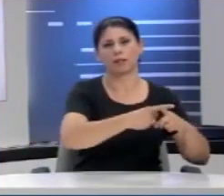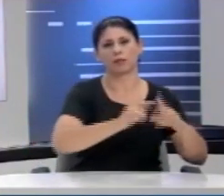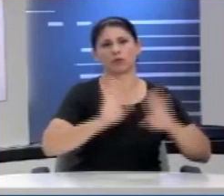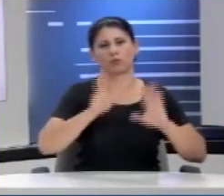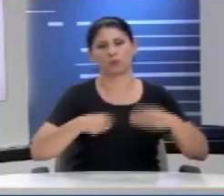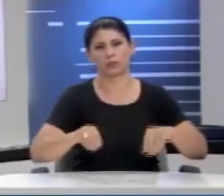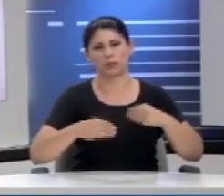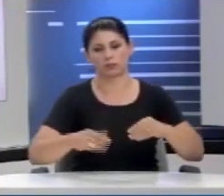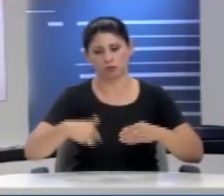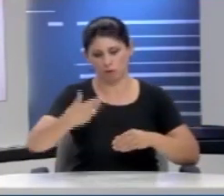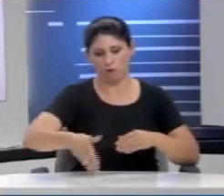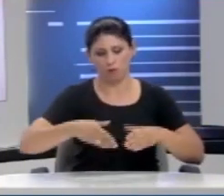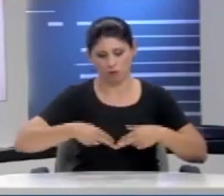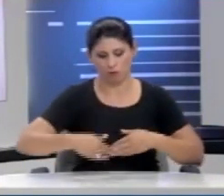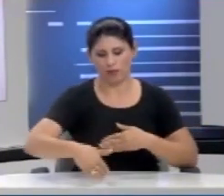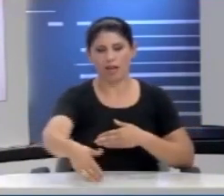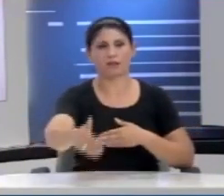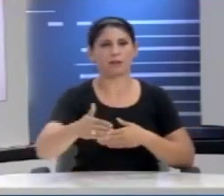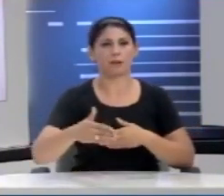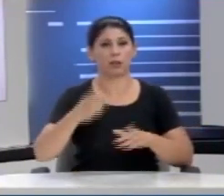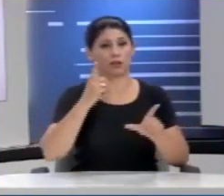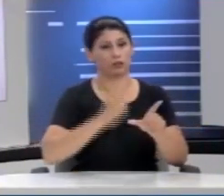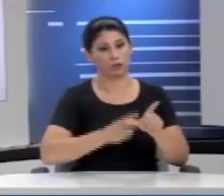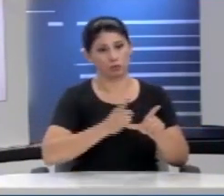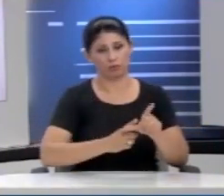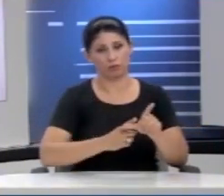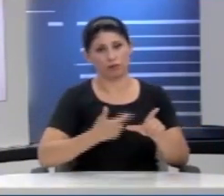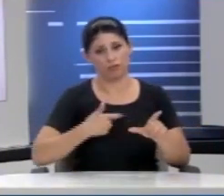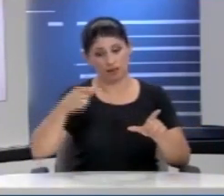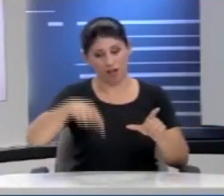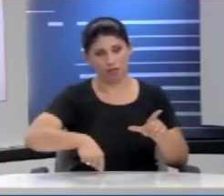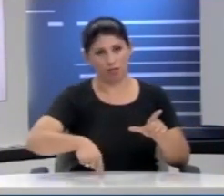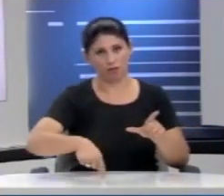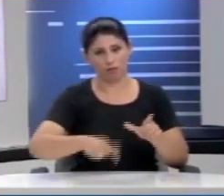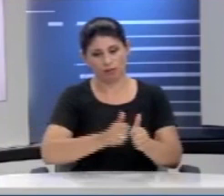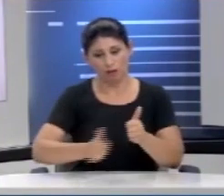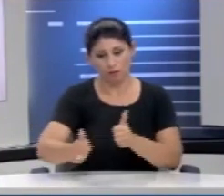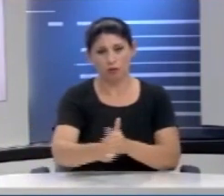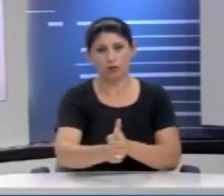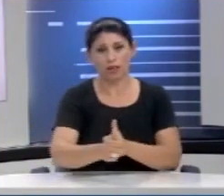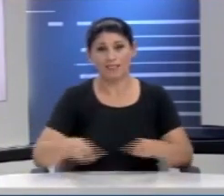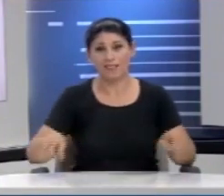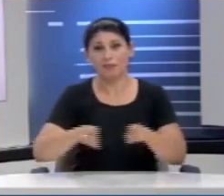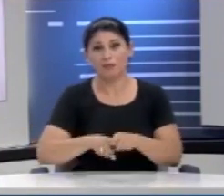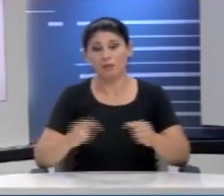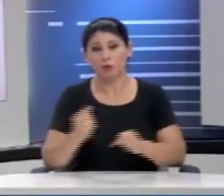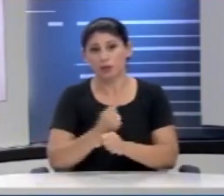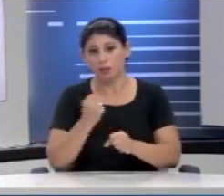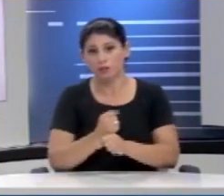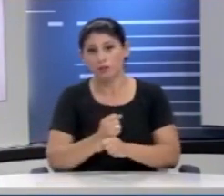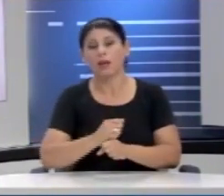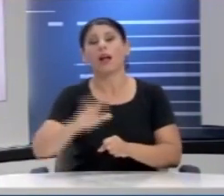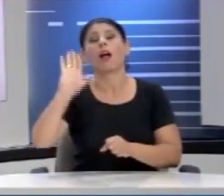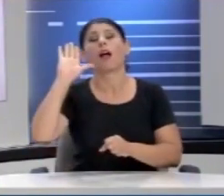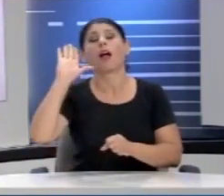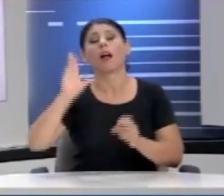τους πληστηριασμούς στο επόμενο διάστημα. Το ΚΚΕ όμως θα είναι εδώ και θα μπει μπροστά. Και μαζί με τους εργαζόμενους δεν